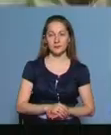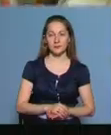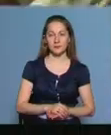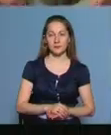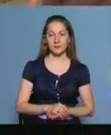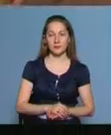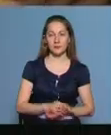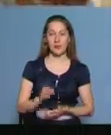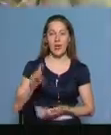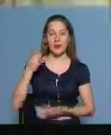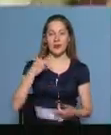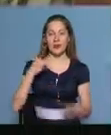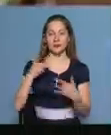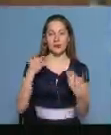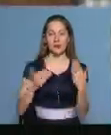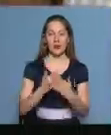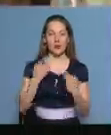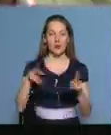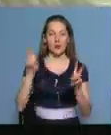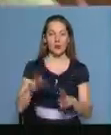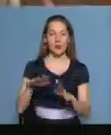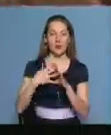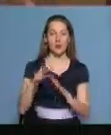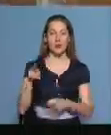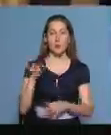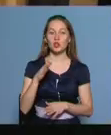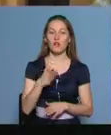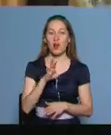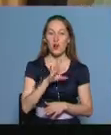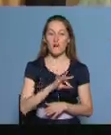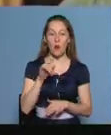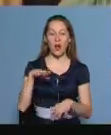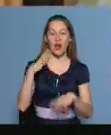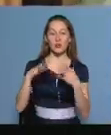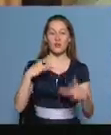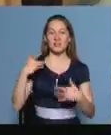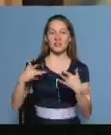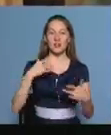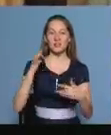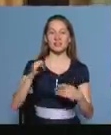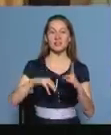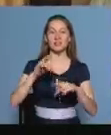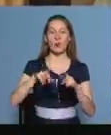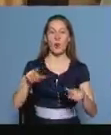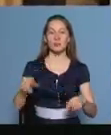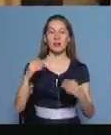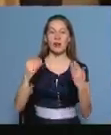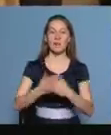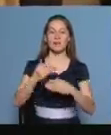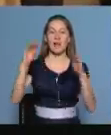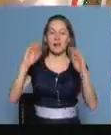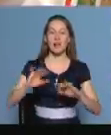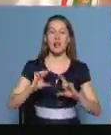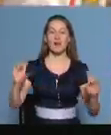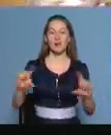Первый концерт в обновленном клубе деревни Подшивалово. К нему готовились не только артисты, но и строители. Обновили фасад здания, защитили